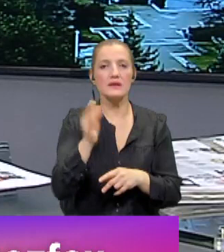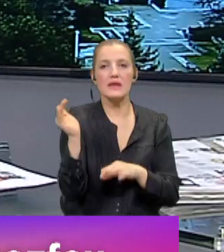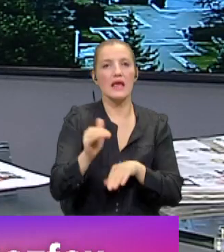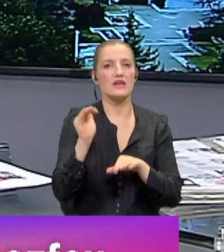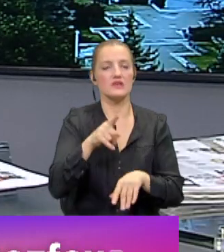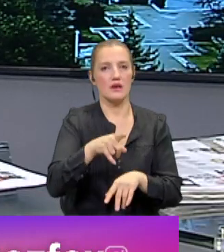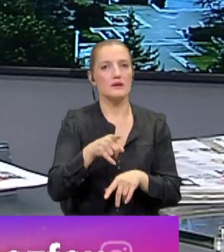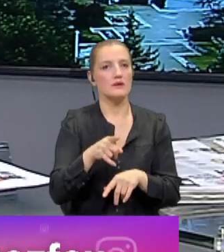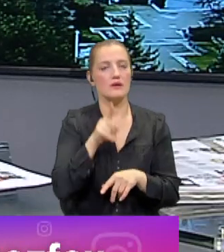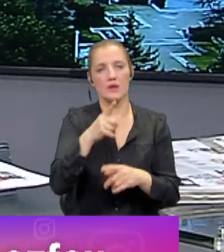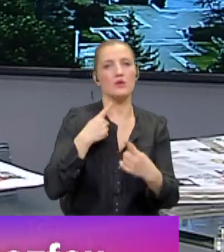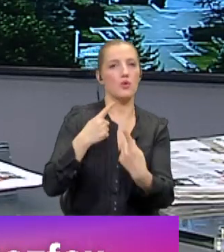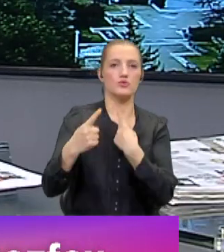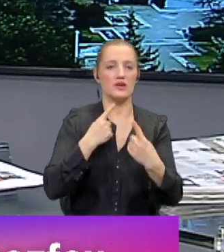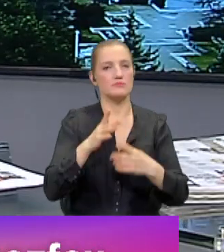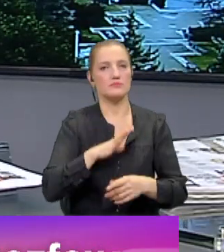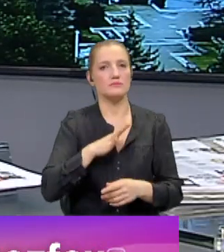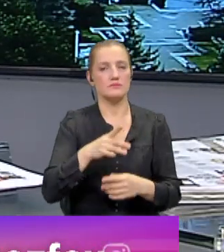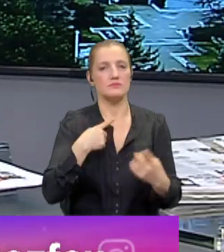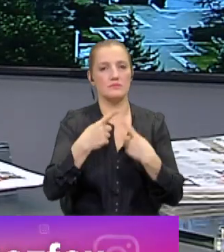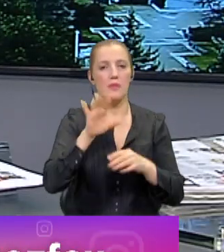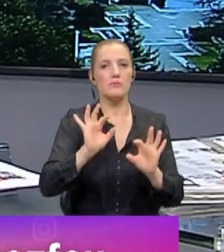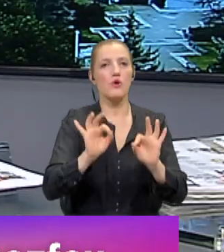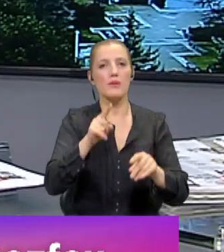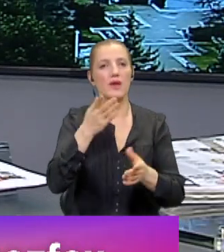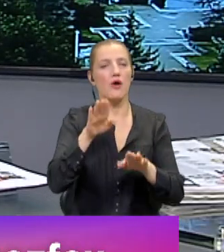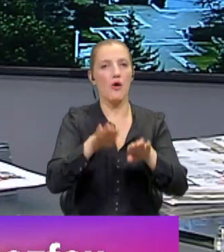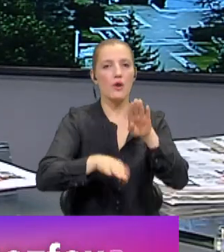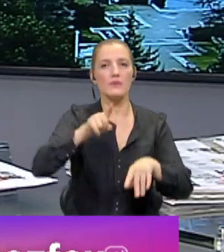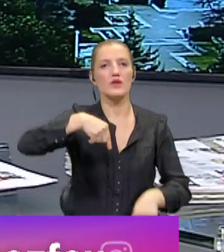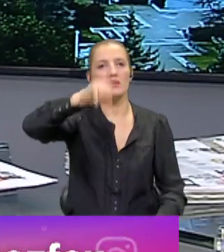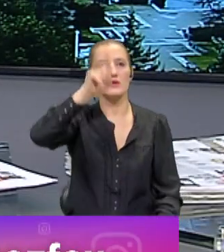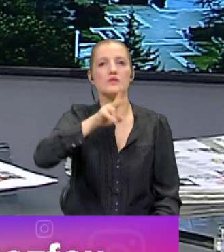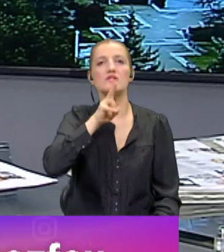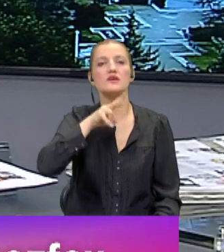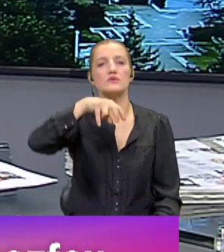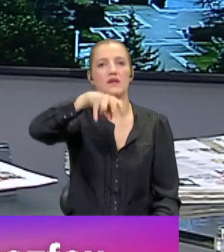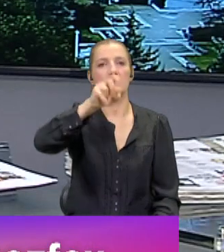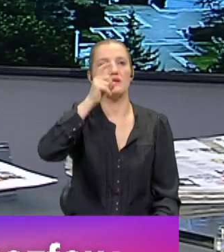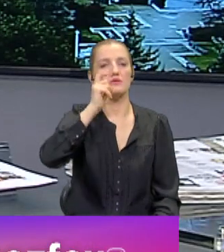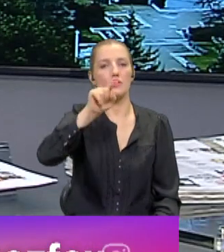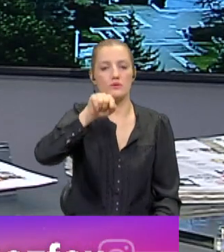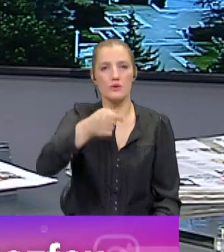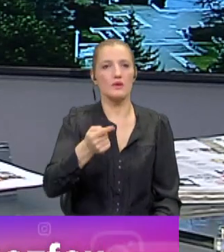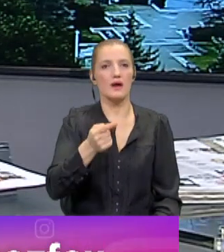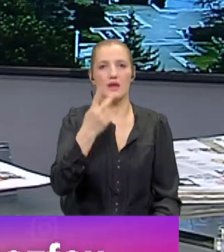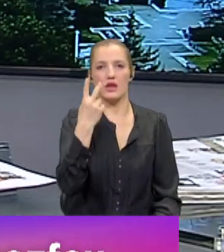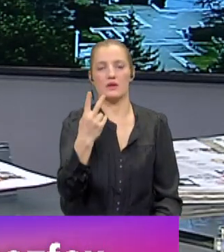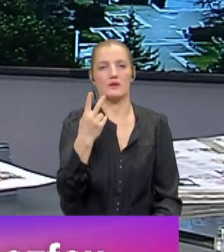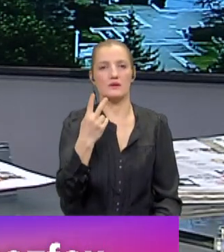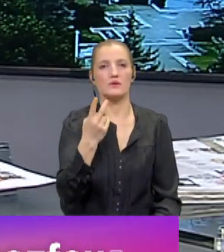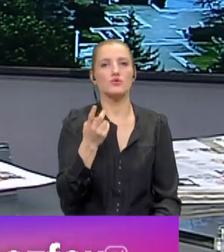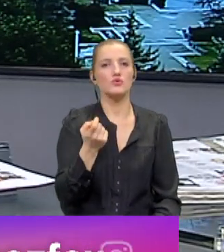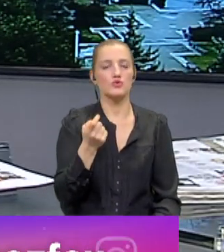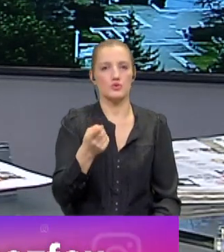geleceğini bir konuşalım istiyoruz böyle bir ortalamayla günlük 289 nokta iki